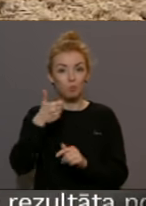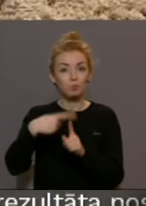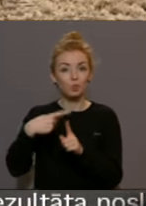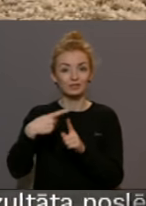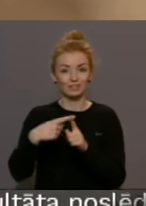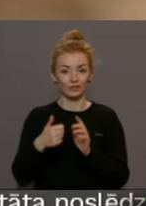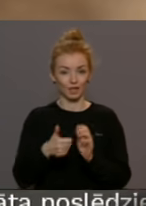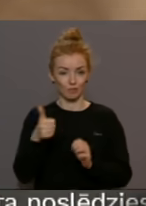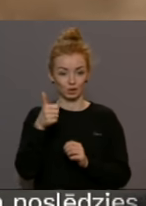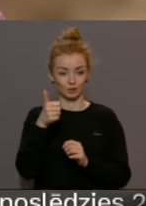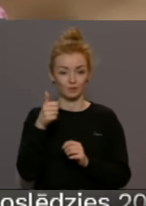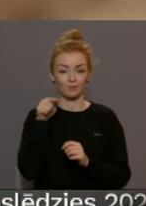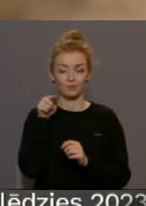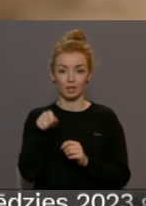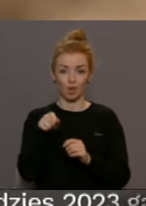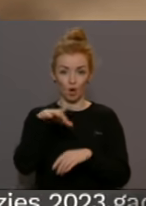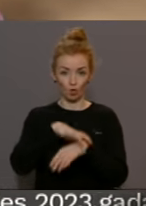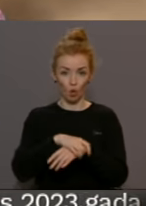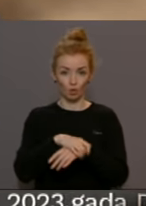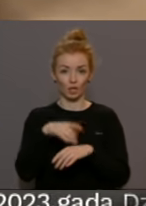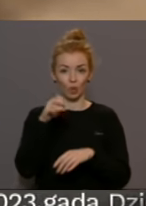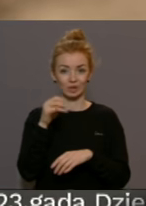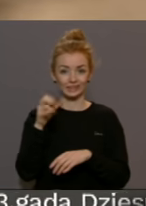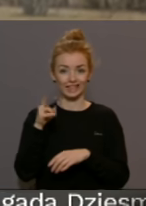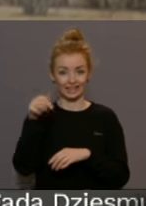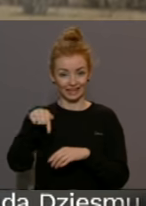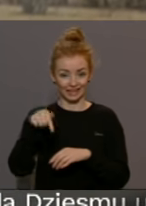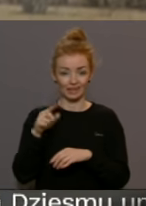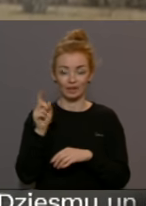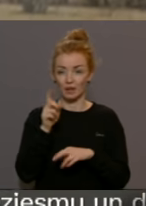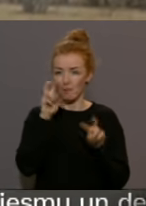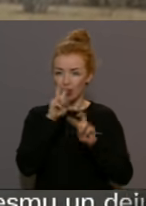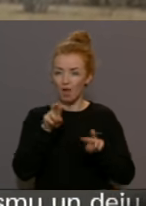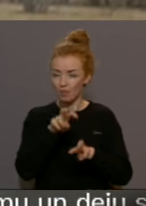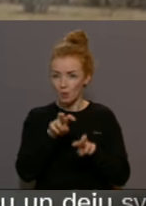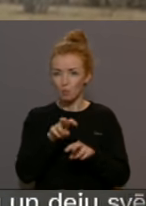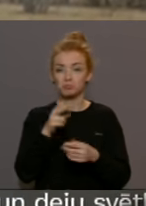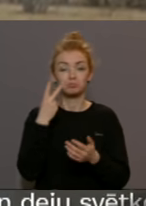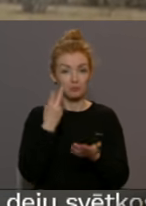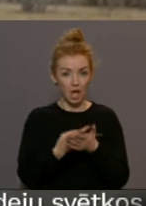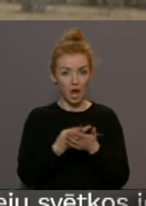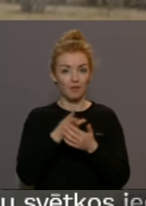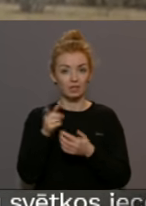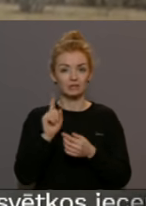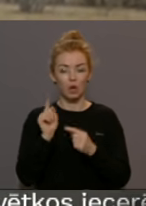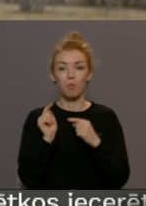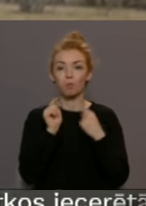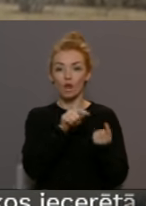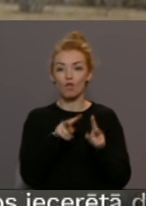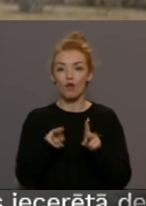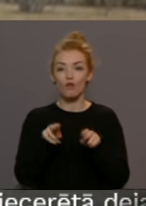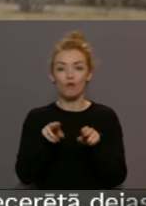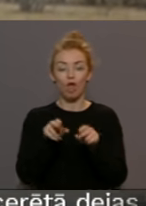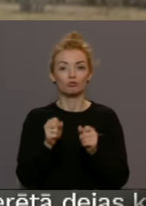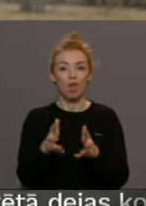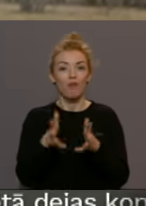īpašībām. Zaltenei toksīni, konkrēti mezerīns, ir sākotnējos pētījumos pierādīts, ka viņam ir pretvēža